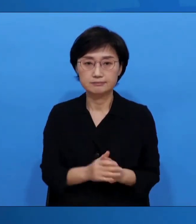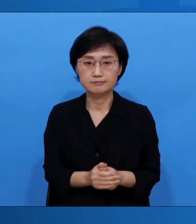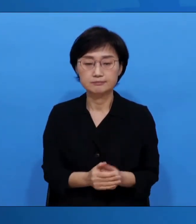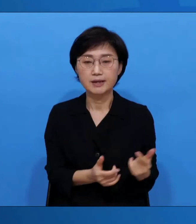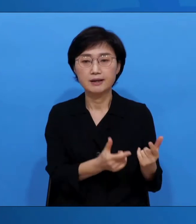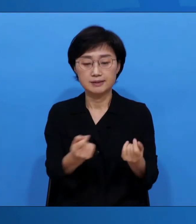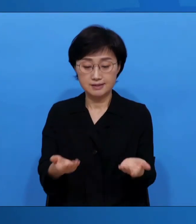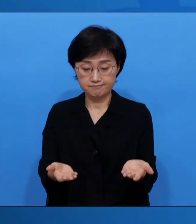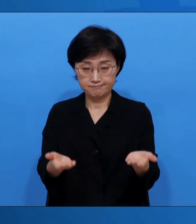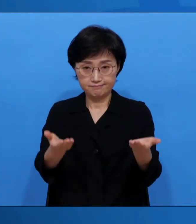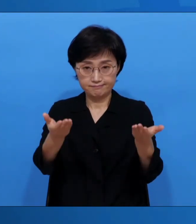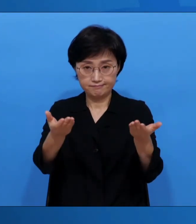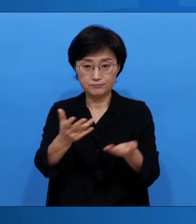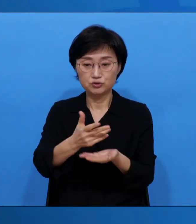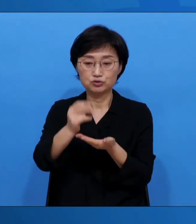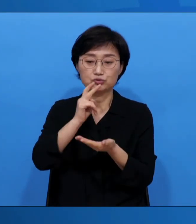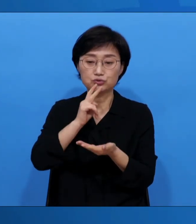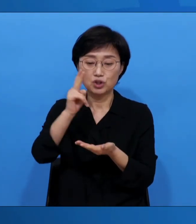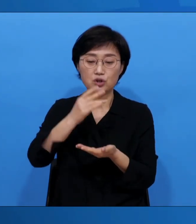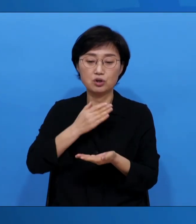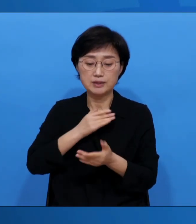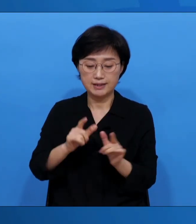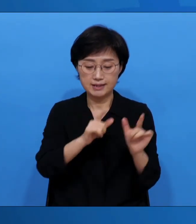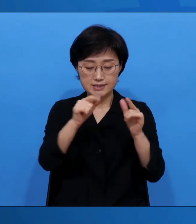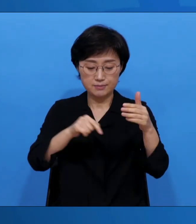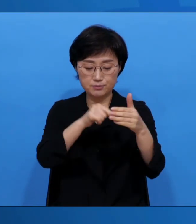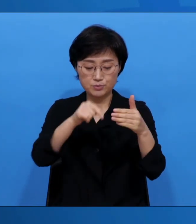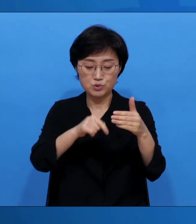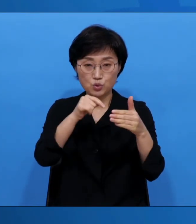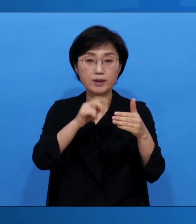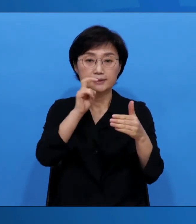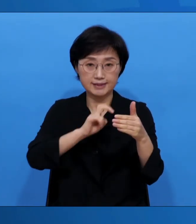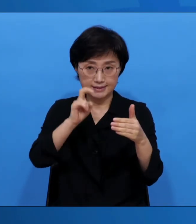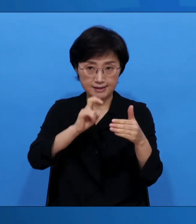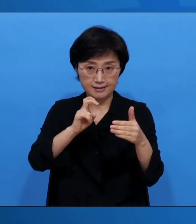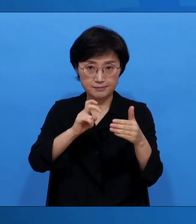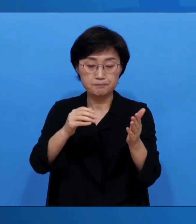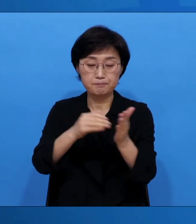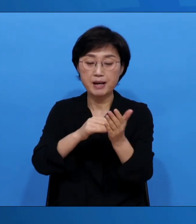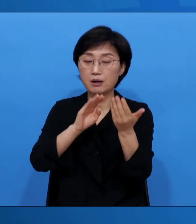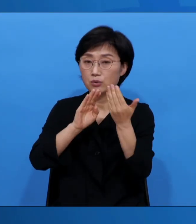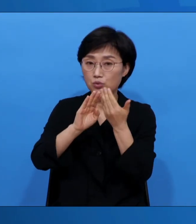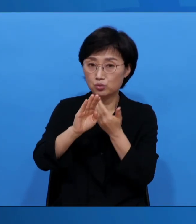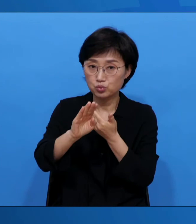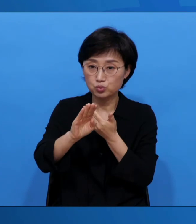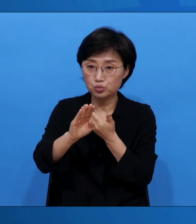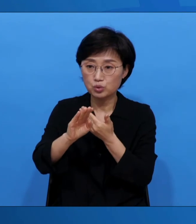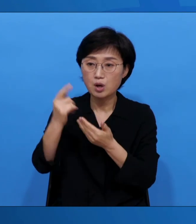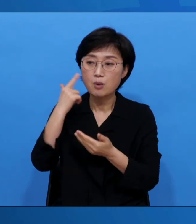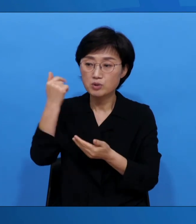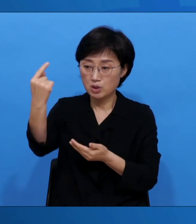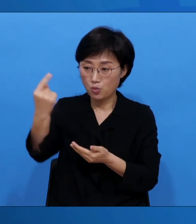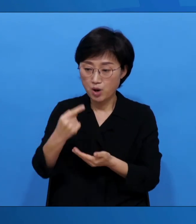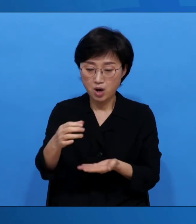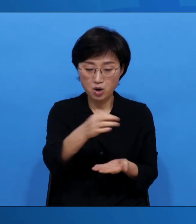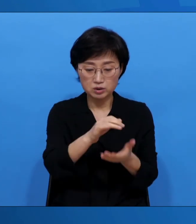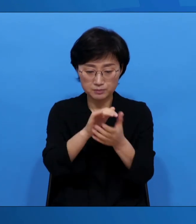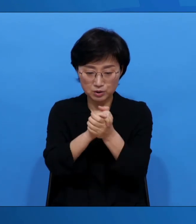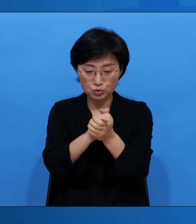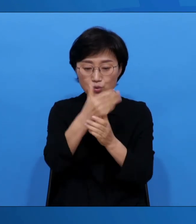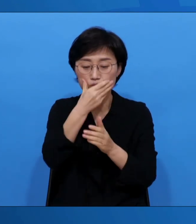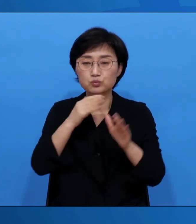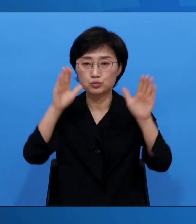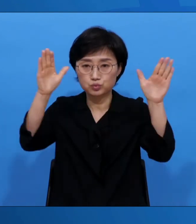다 같이 일어나셔서 주의 나의 삶 속에 찬양 드리시는 후에 당회장 목사님 우리 헌금을 위해서 기도해 주시고 축도로